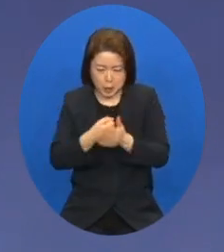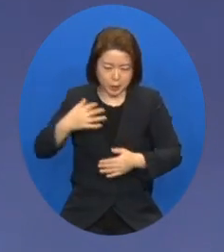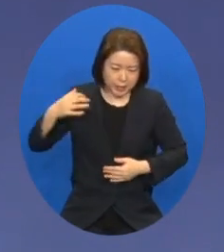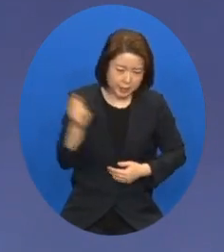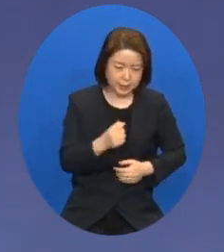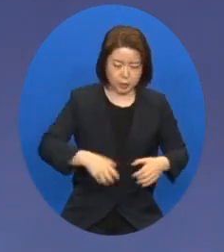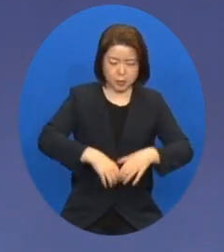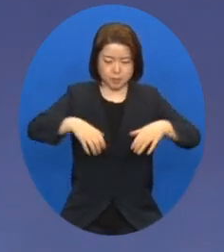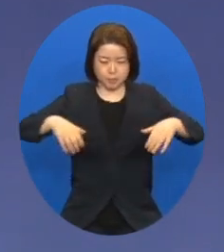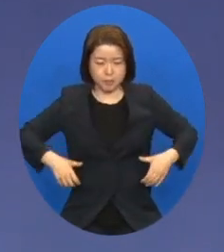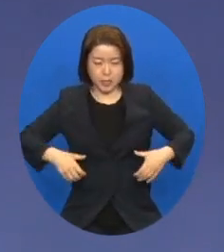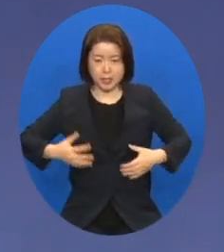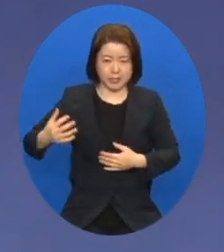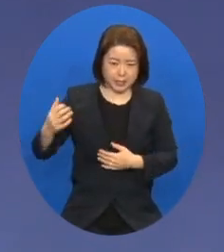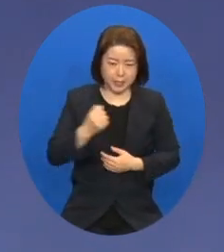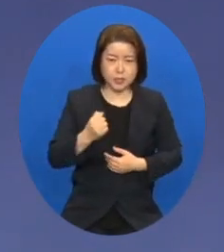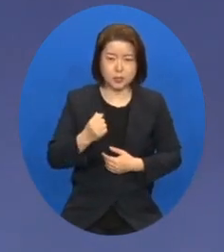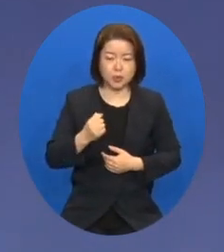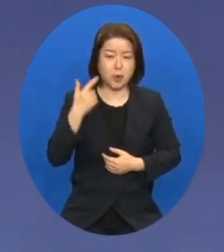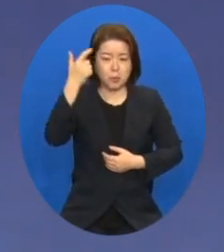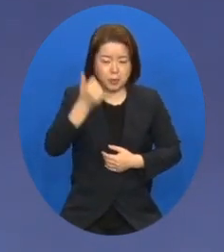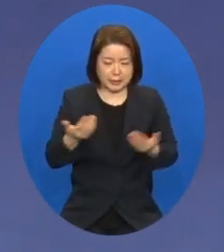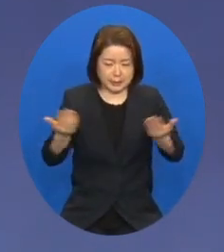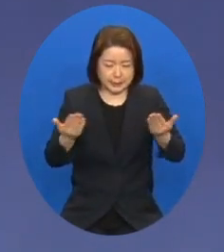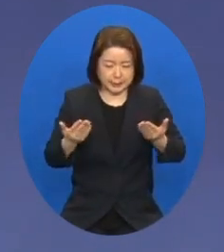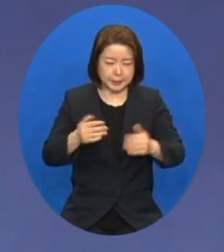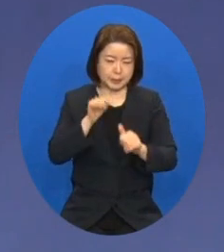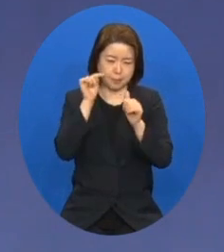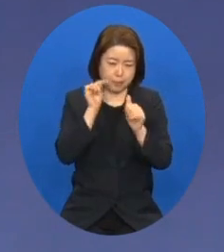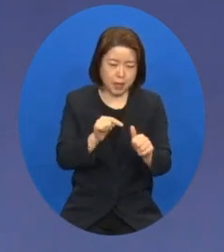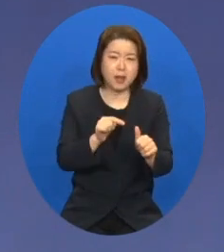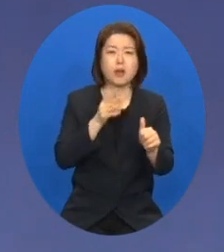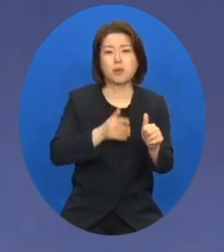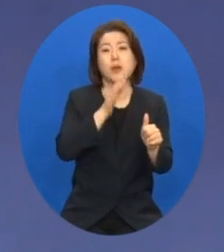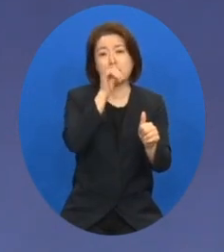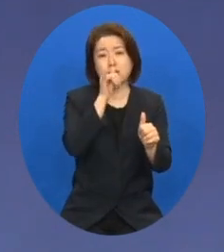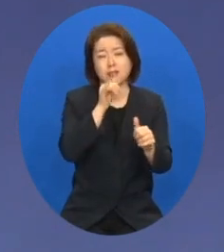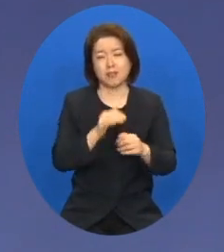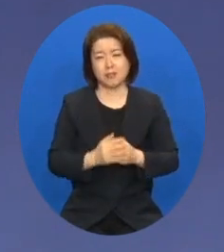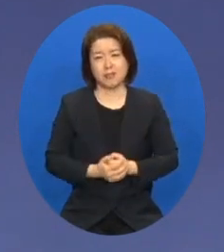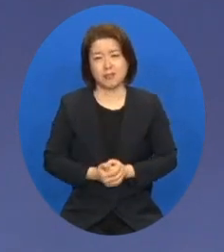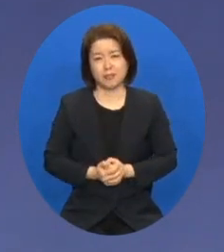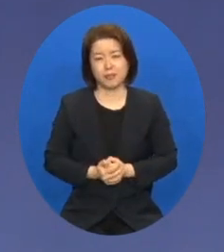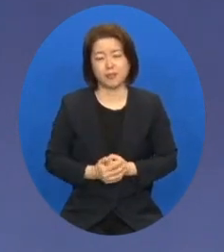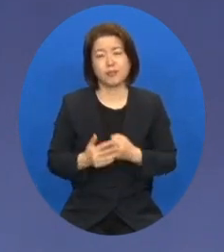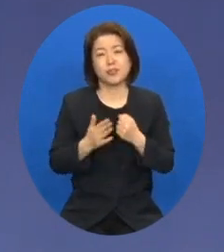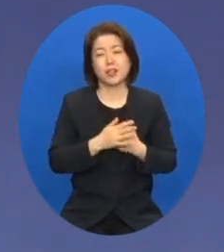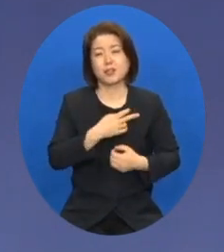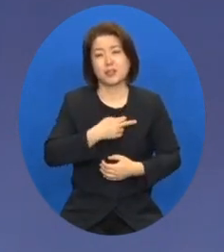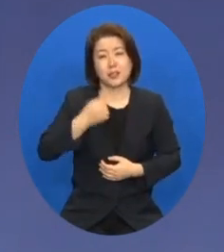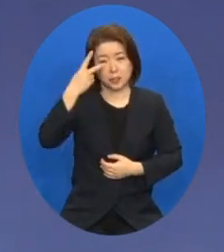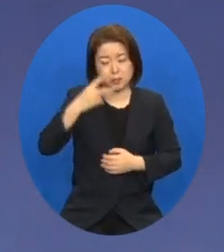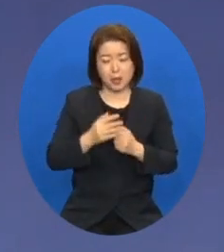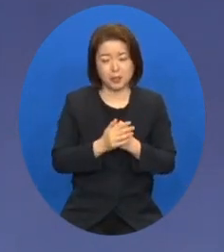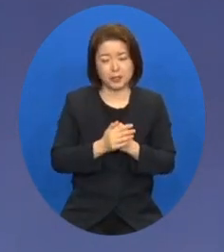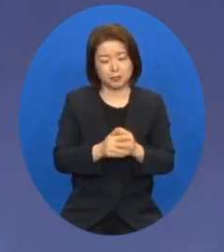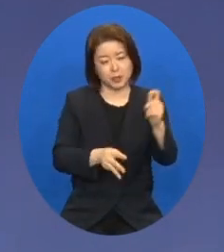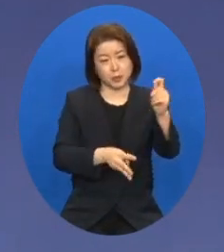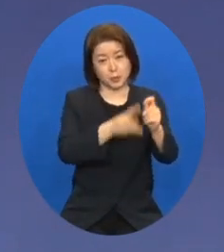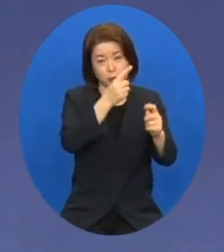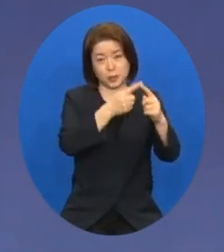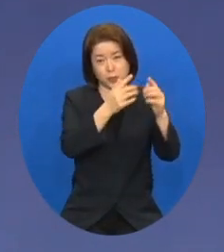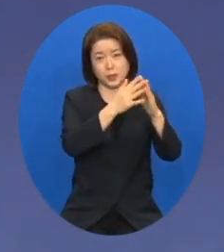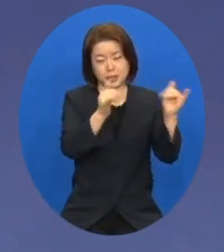담력을 가지고 사역을 하라고 권했을 정도 였습니다 그래서 사도 바울은 고린도교회 교인들에게